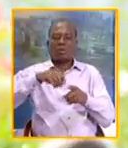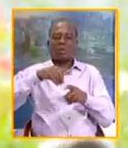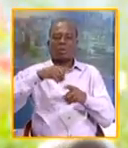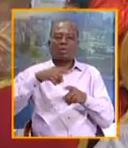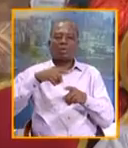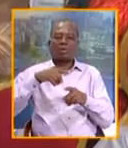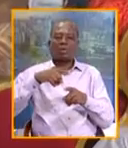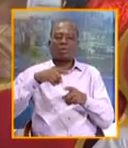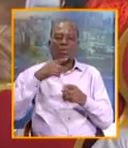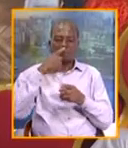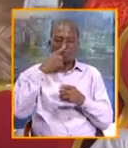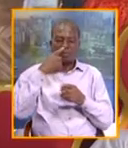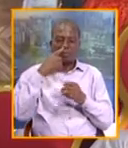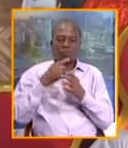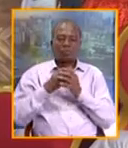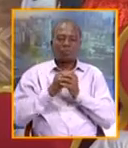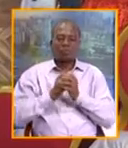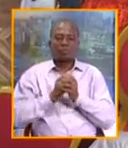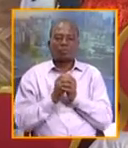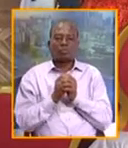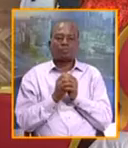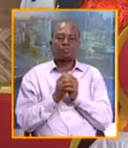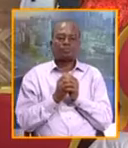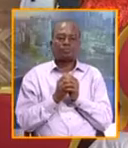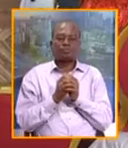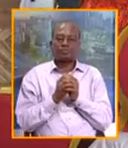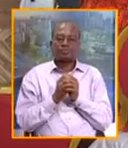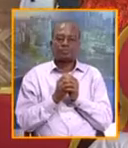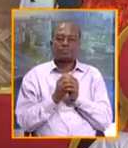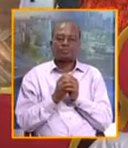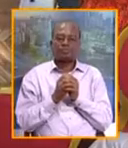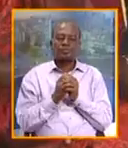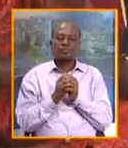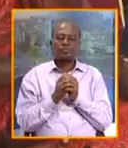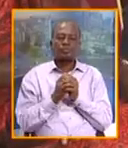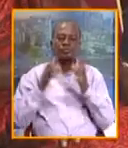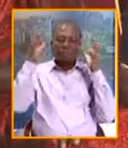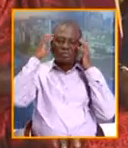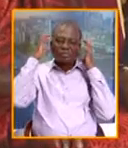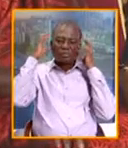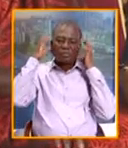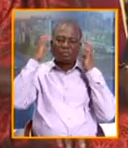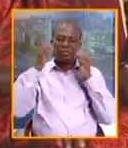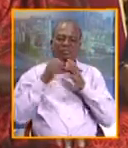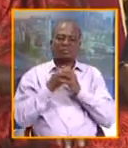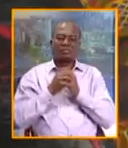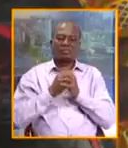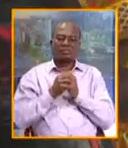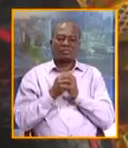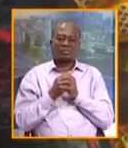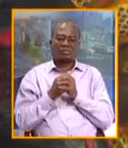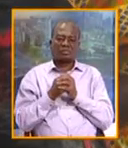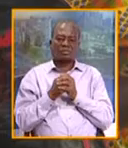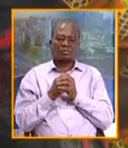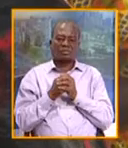des booms un euro l'un des dogmes ohio nord les fronts bye bye bye l'euro le porte parole a